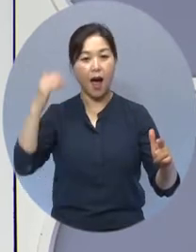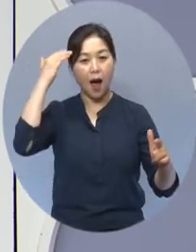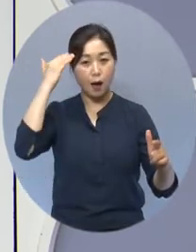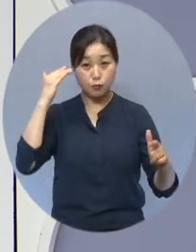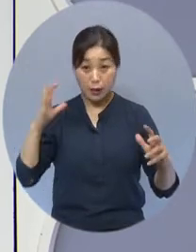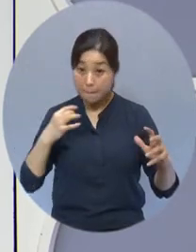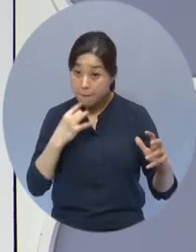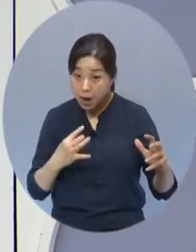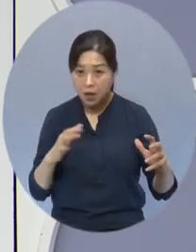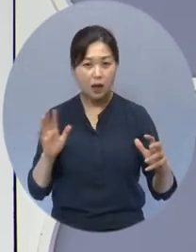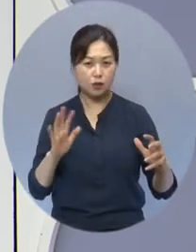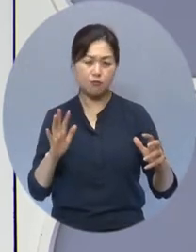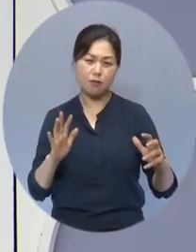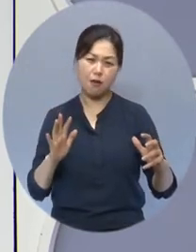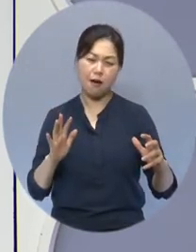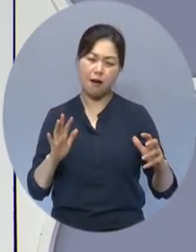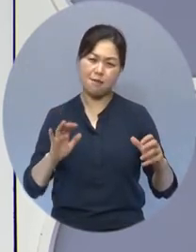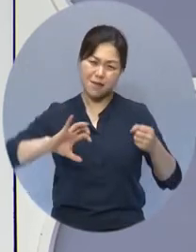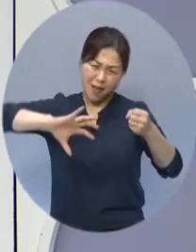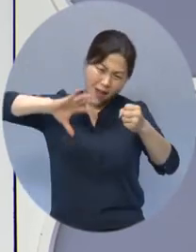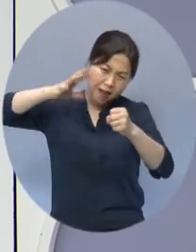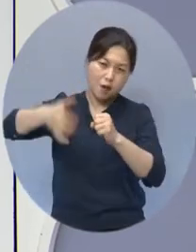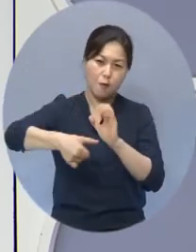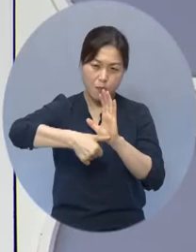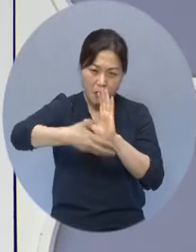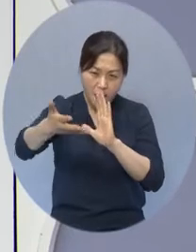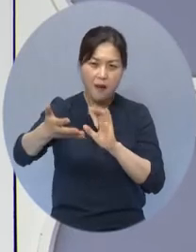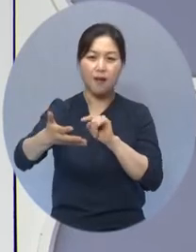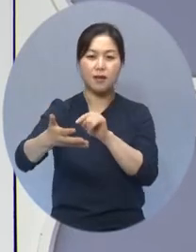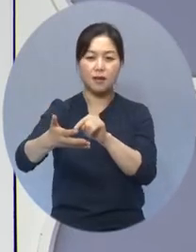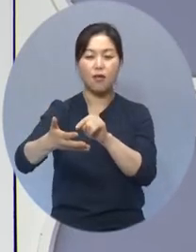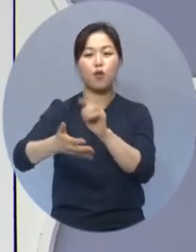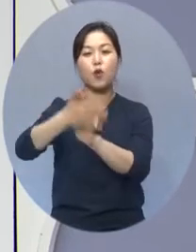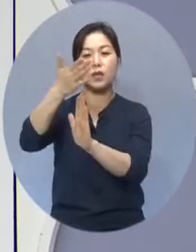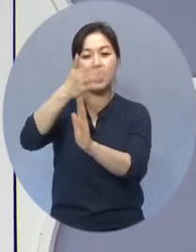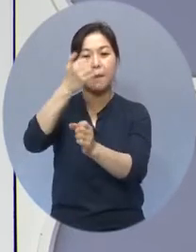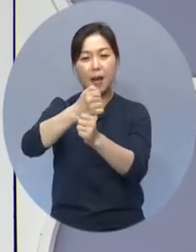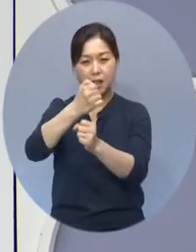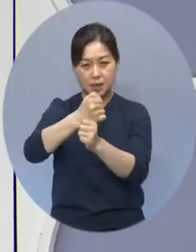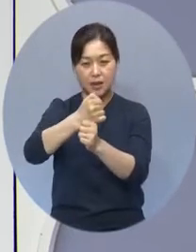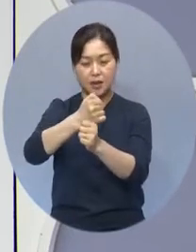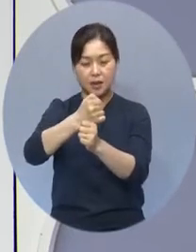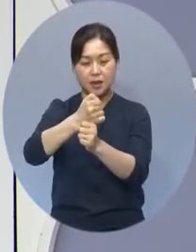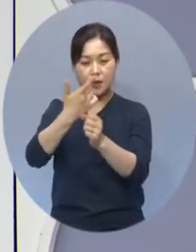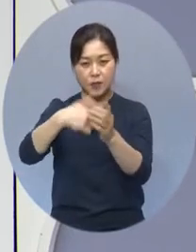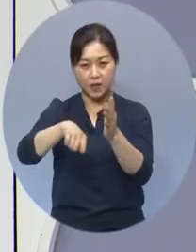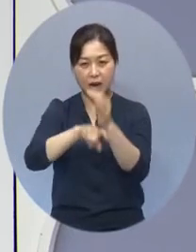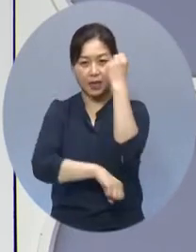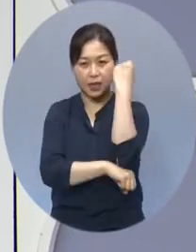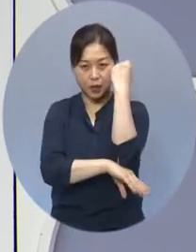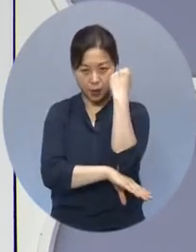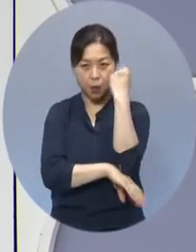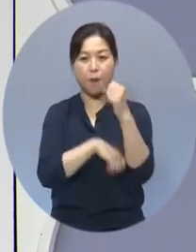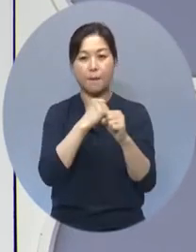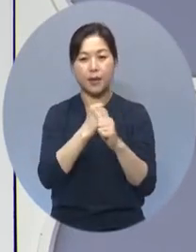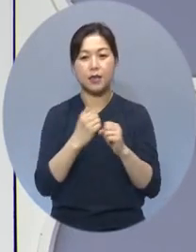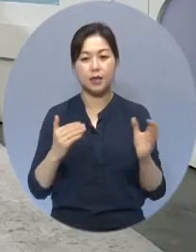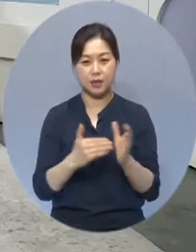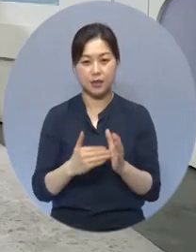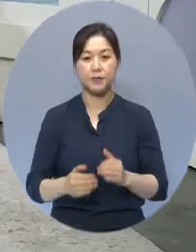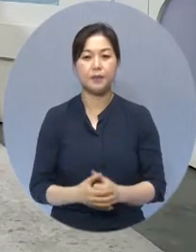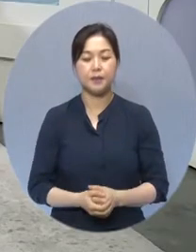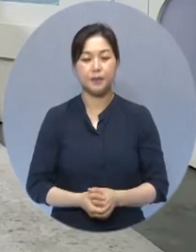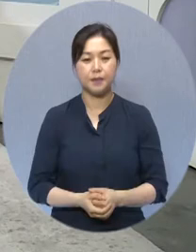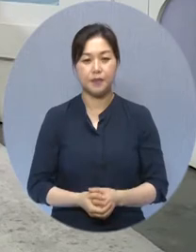넘어서 세계적인 명품 도시로 도약하기 위한 어떤 기틀은 마련했다 이렇게 봅니다.